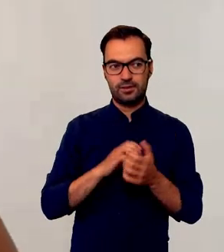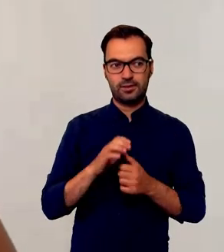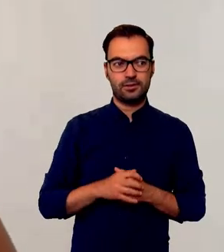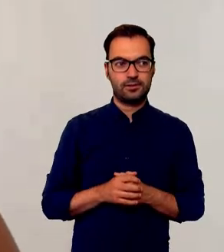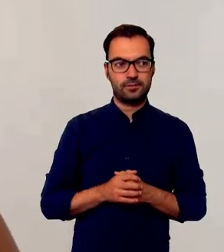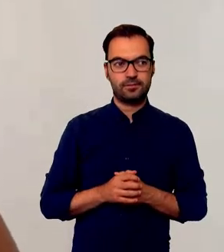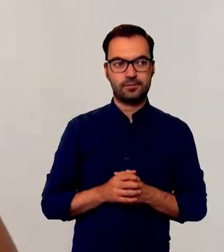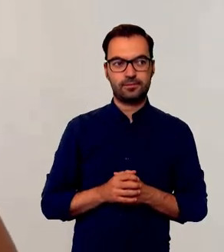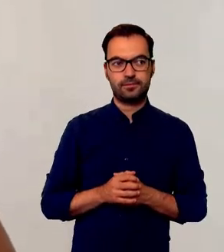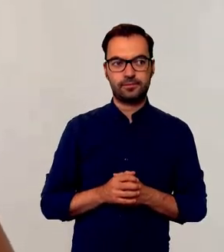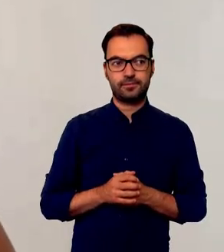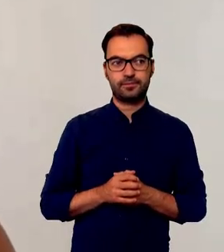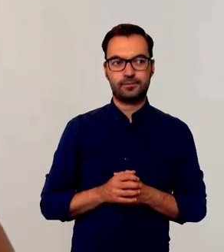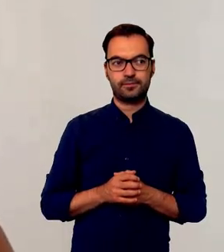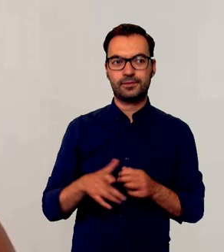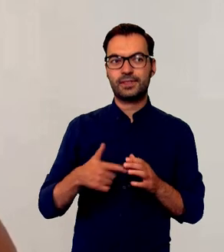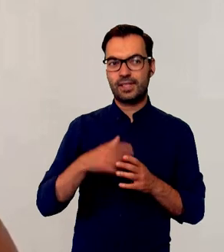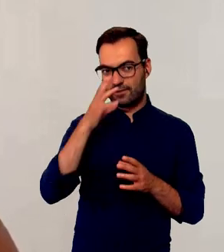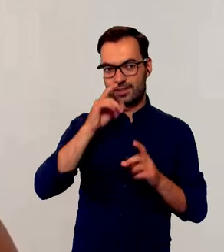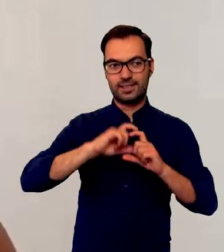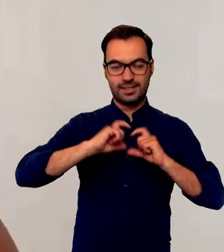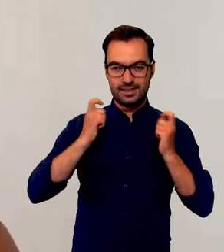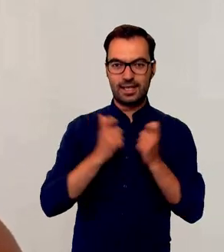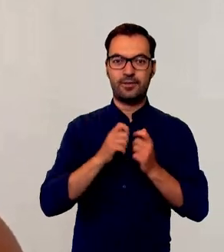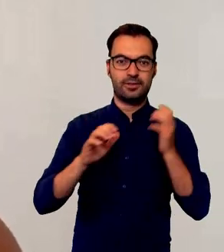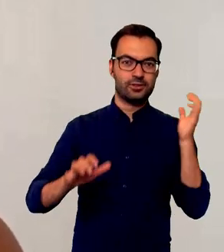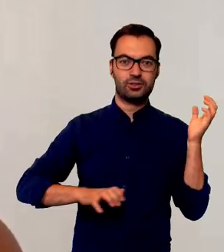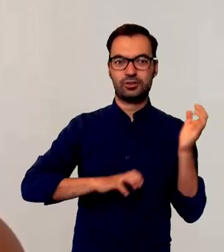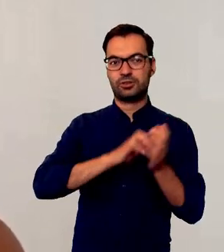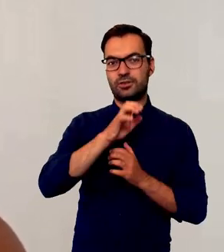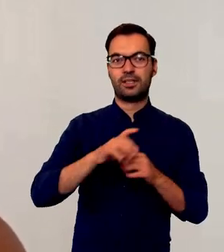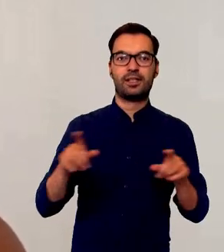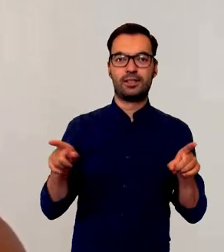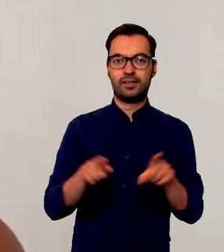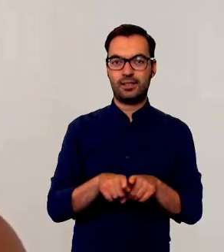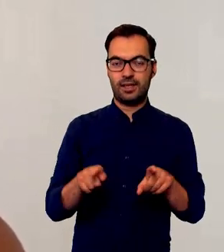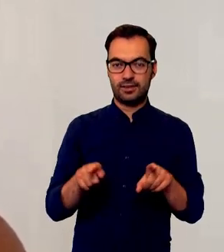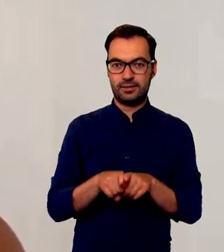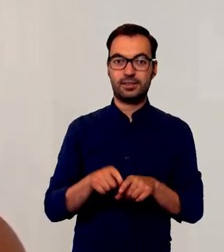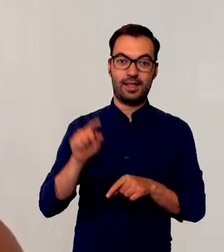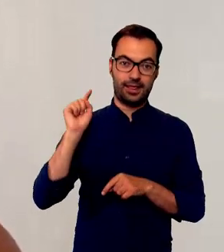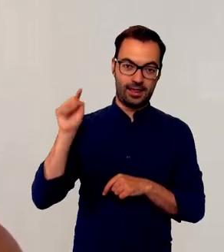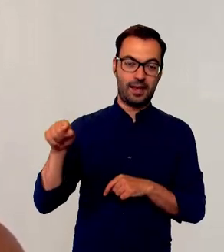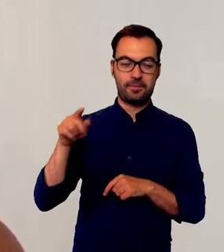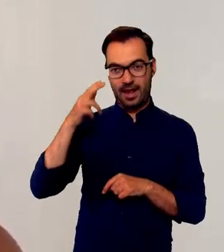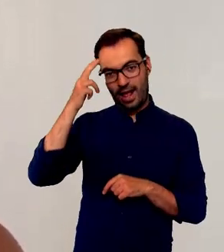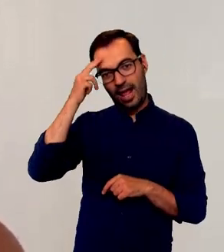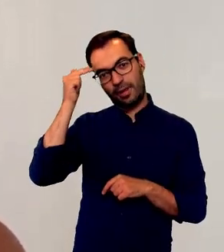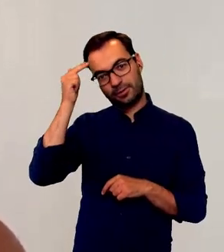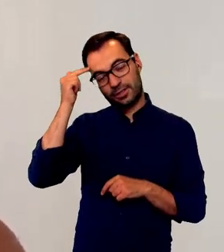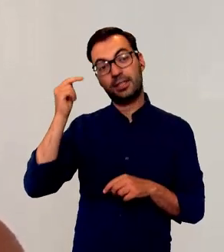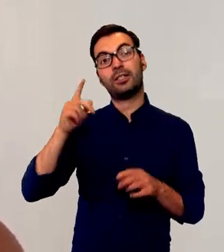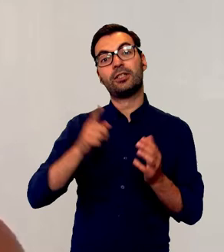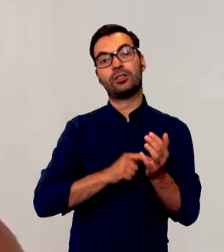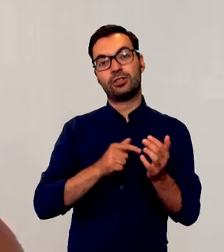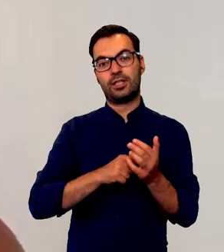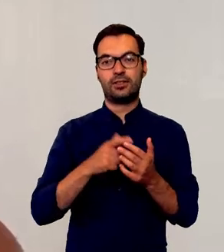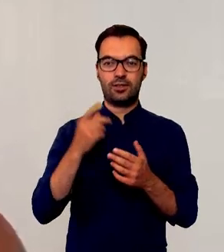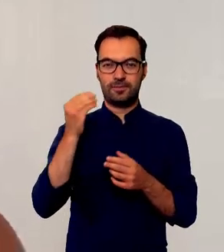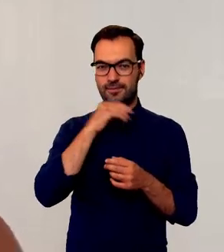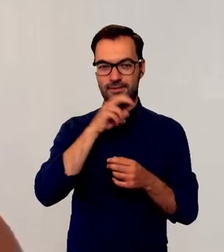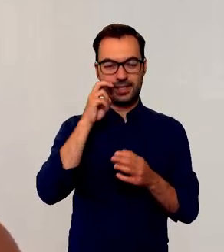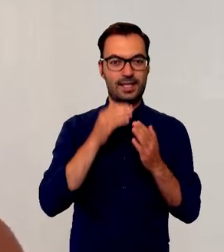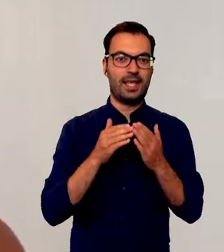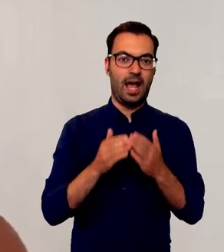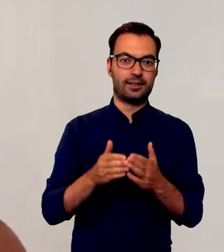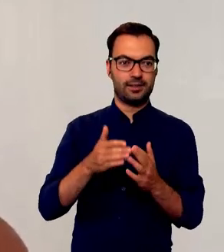praw ludzi, że tak jest na całym świecie, również tam, że to się dzieje bardzo często na jachtach. Nie